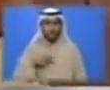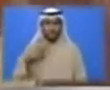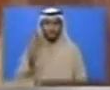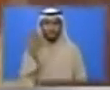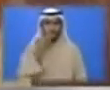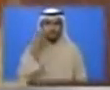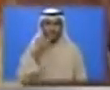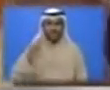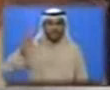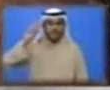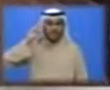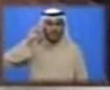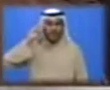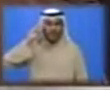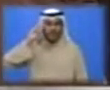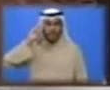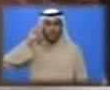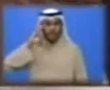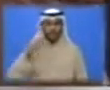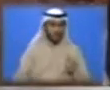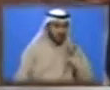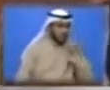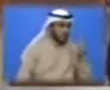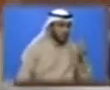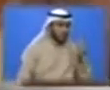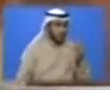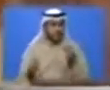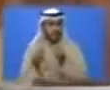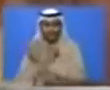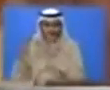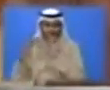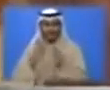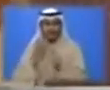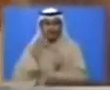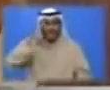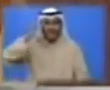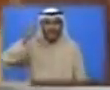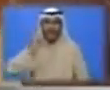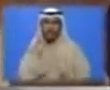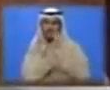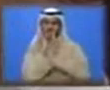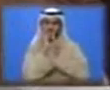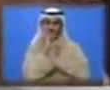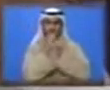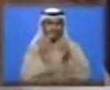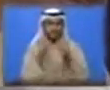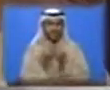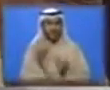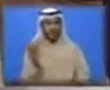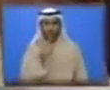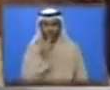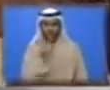منطقتي حولي ومبارك الكبير بمناسبة يوم الشرطة العربية، قال إن الأمن مسؤولية